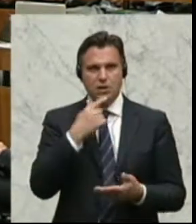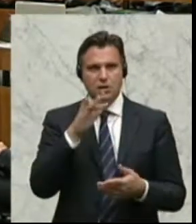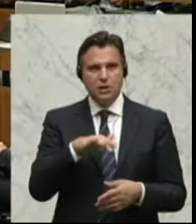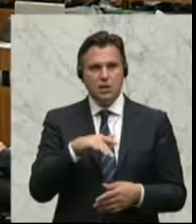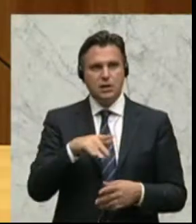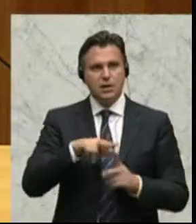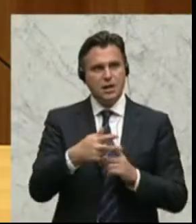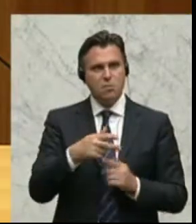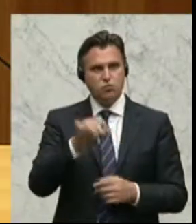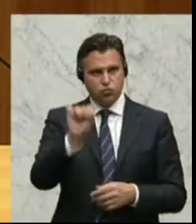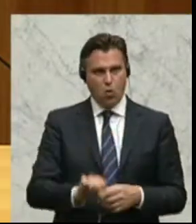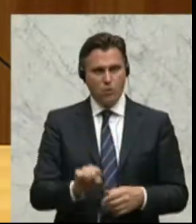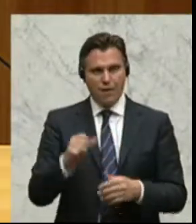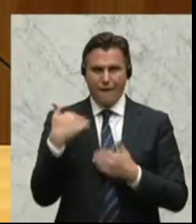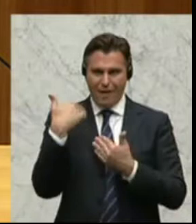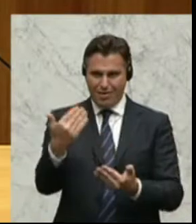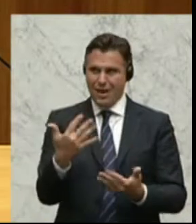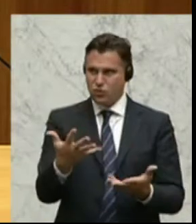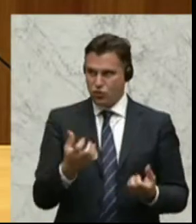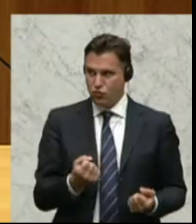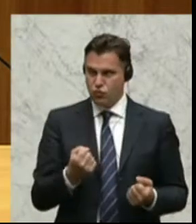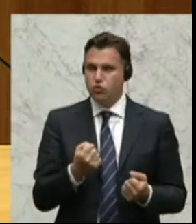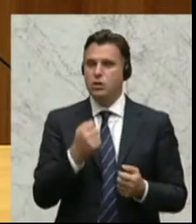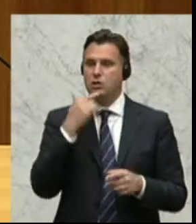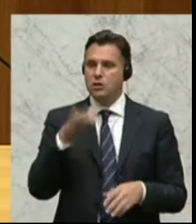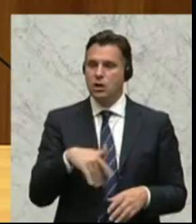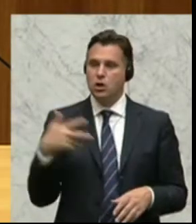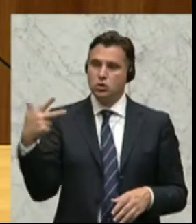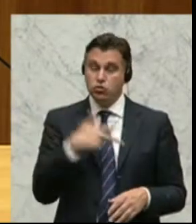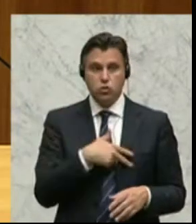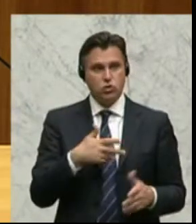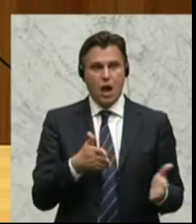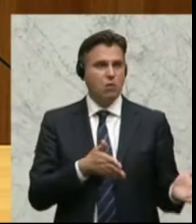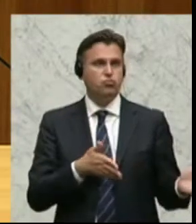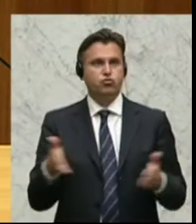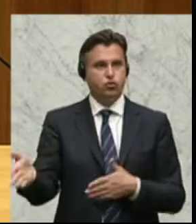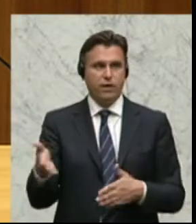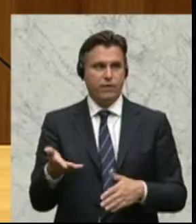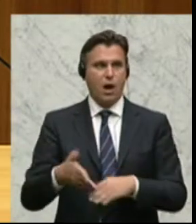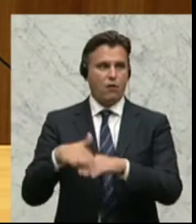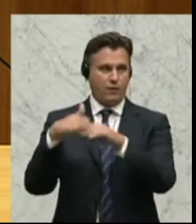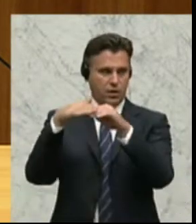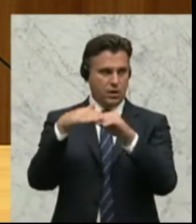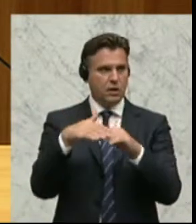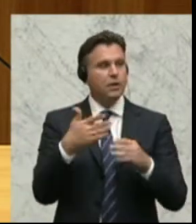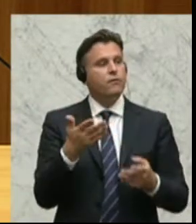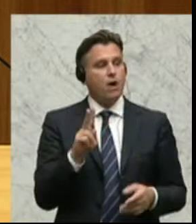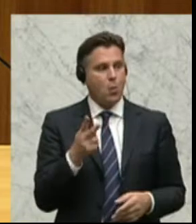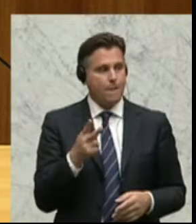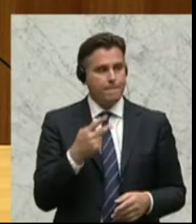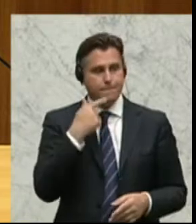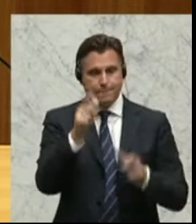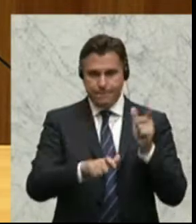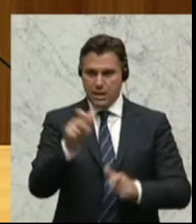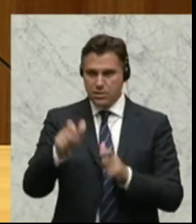Hand nimmt, dann geht die soziale Schieflage überhaupt in den Wahnsinn über, denn das heißt, dass Leute mit einem Bruttogehalt